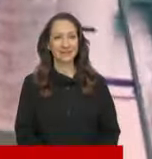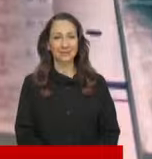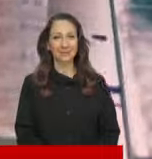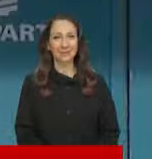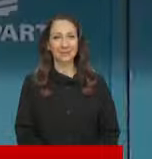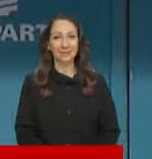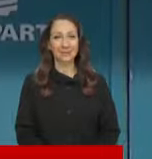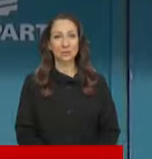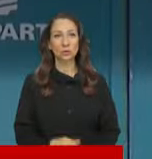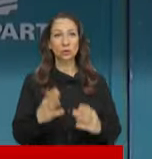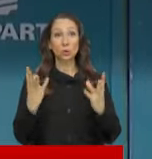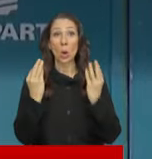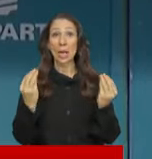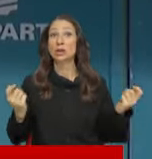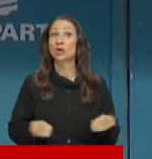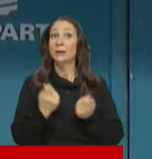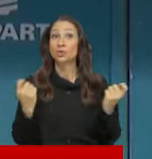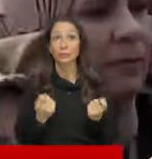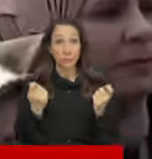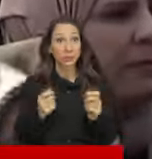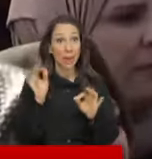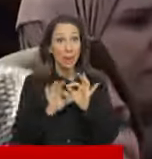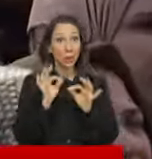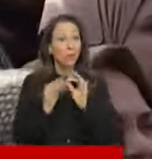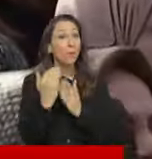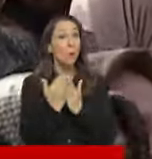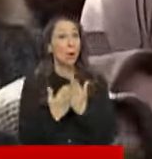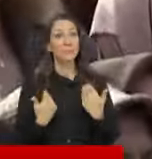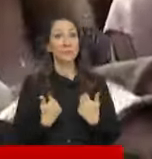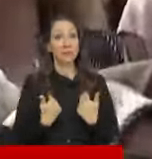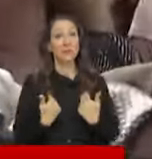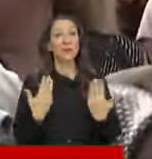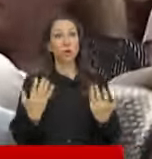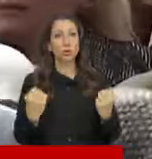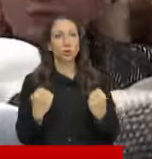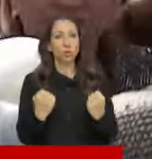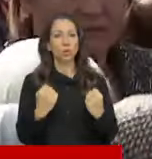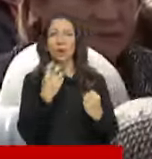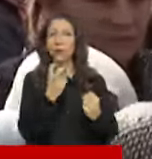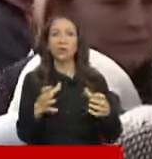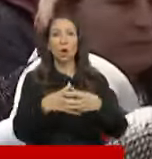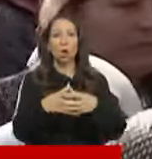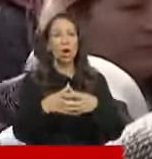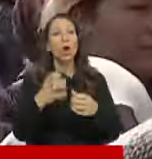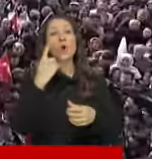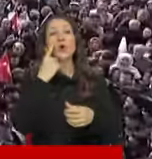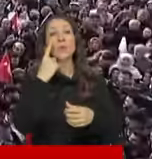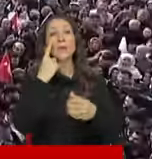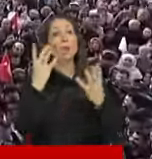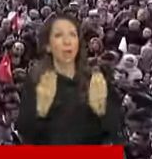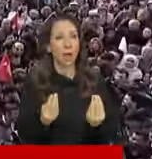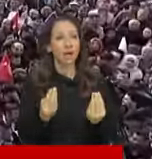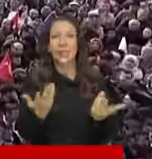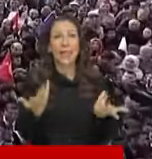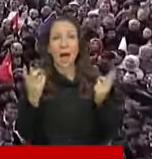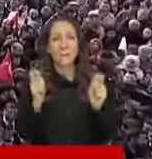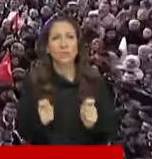başlayalım çok iyi çalışılmış ekonomi programımız ve güçlü kadromuzla hükümet olarak